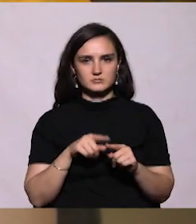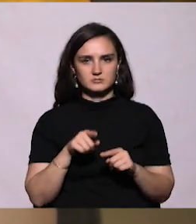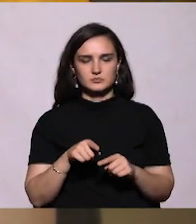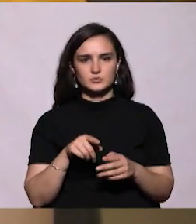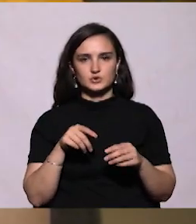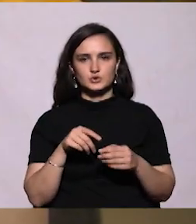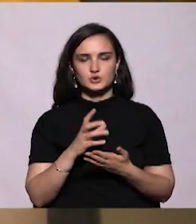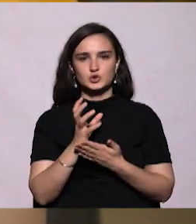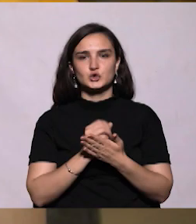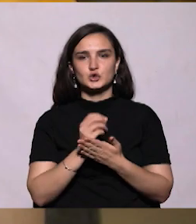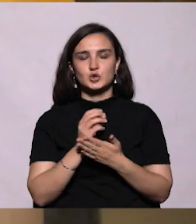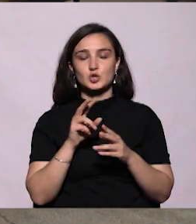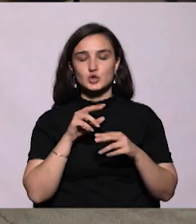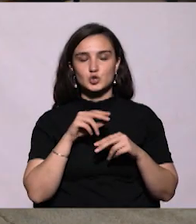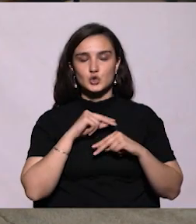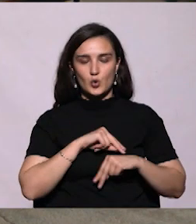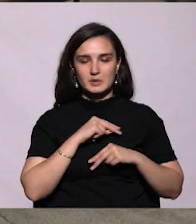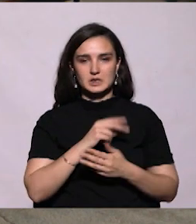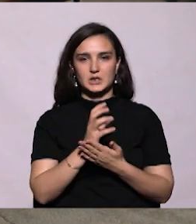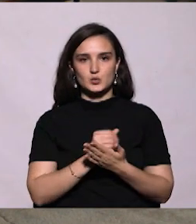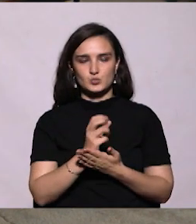Workforce, შრომითი რესურსი.